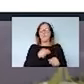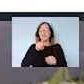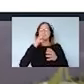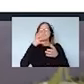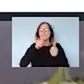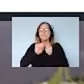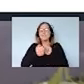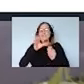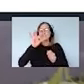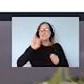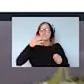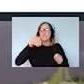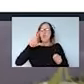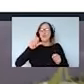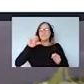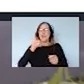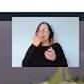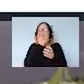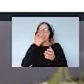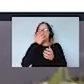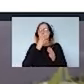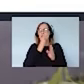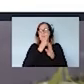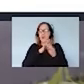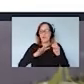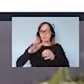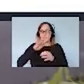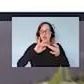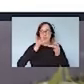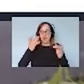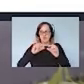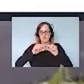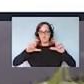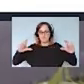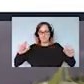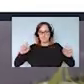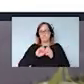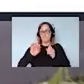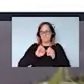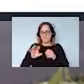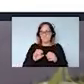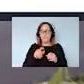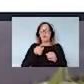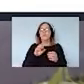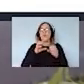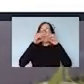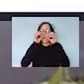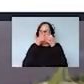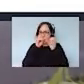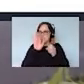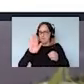symulacja ocieplania się klimatu na świecie. Wrzuciłem link do większej ilości takich symulacji, które ma Google, które produkuje